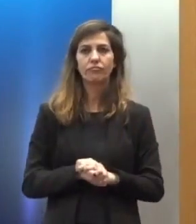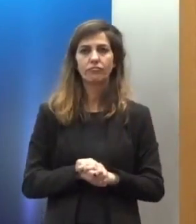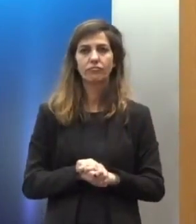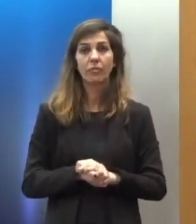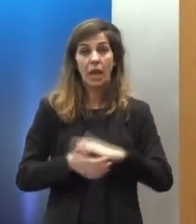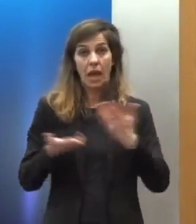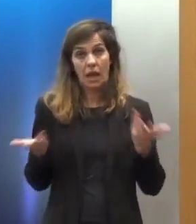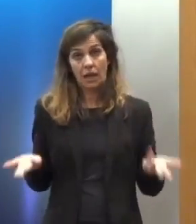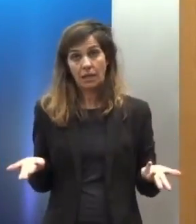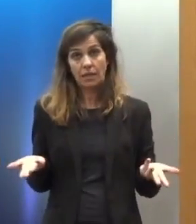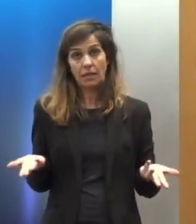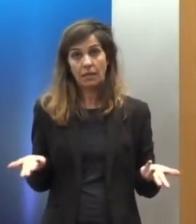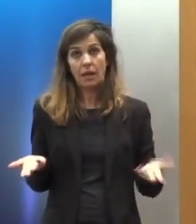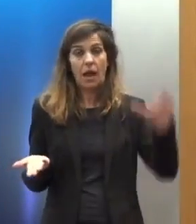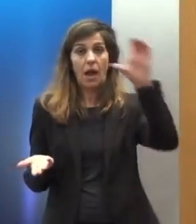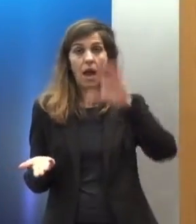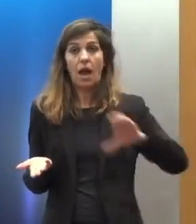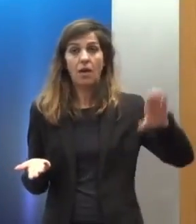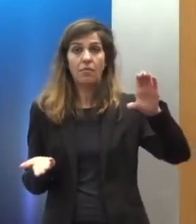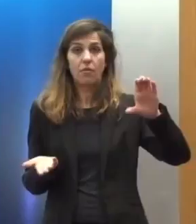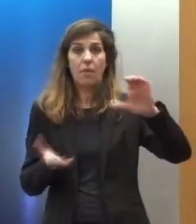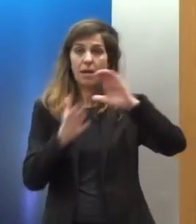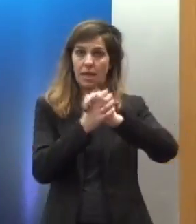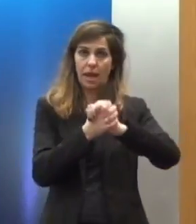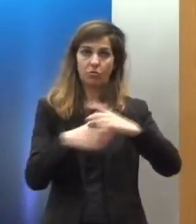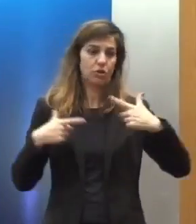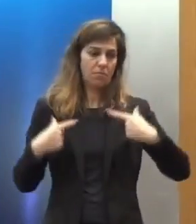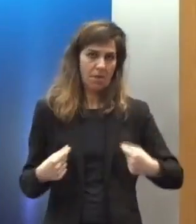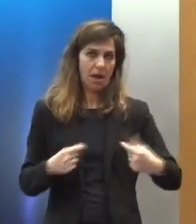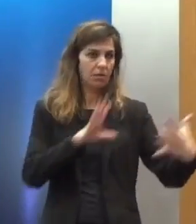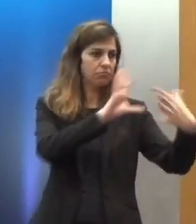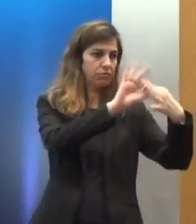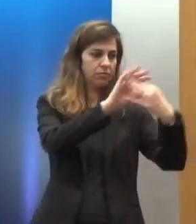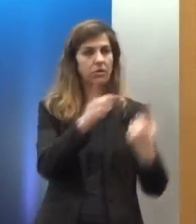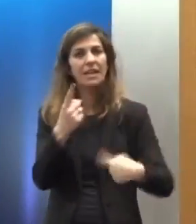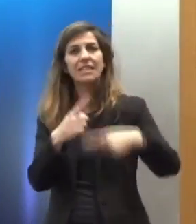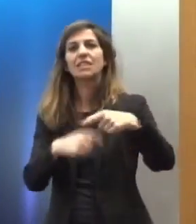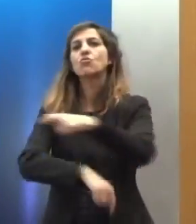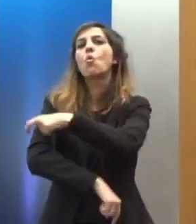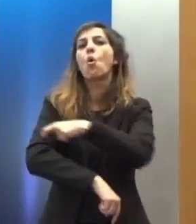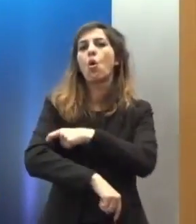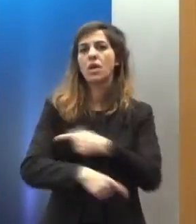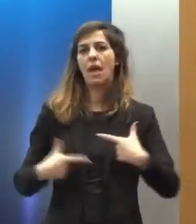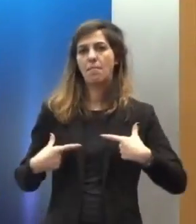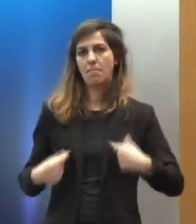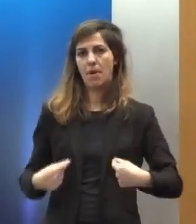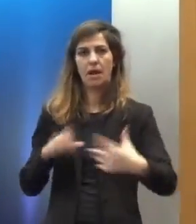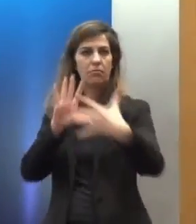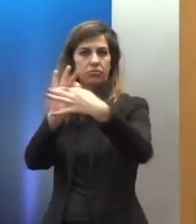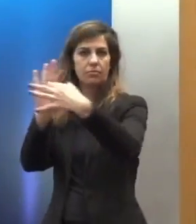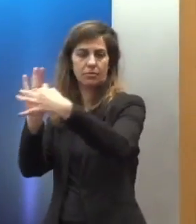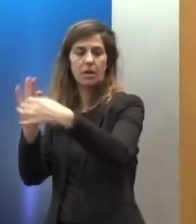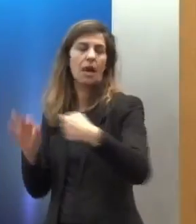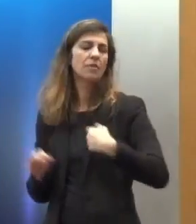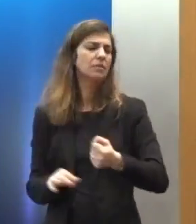και ως μέλος της Ευρωπαϊκής Ένωσης με όλα τα όργανα και κράτη-μέλη του ΟΗΕ. Πιστεύουμε ισχυρά, στεναρά, ότι η